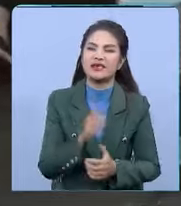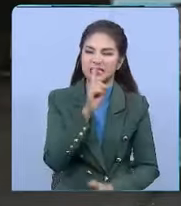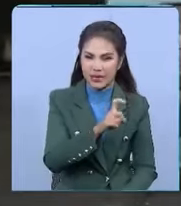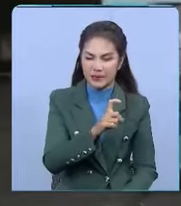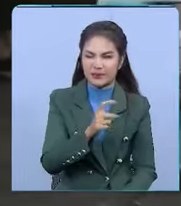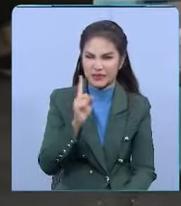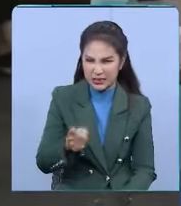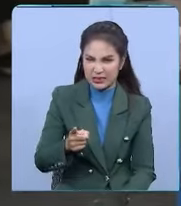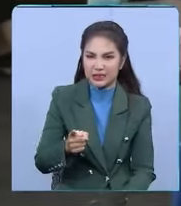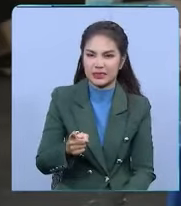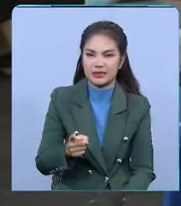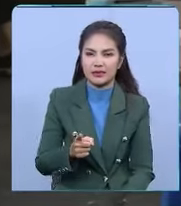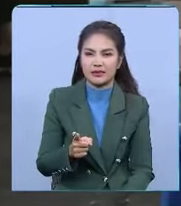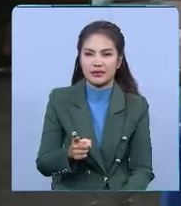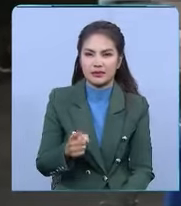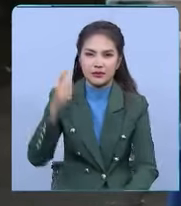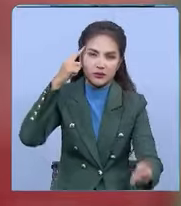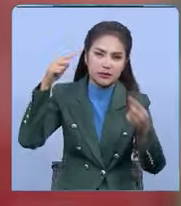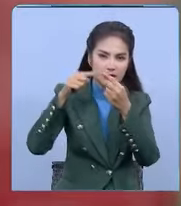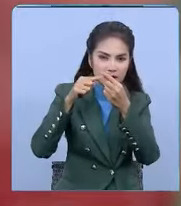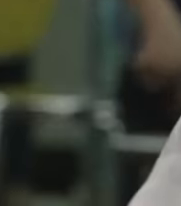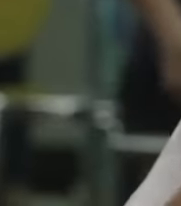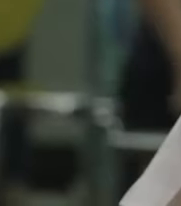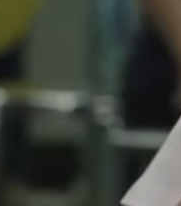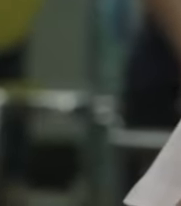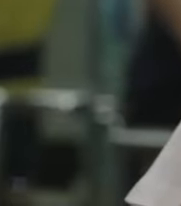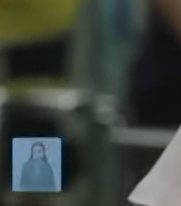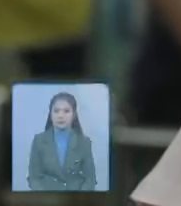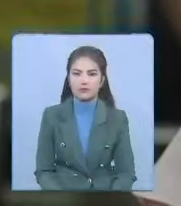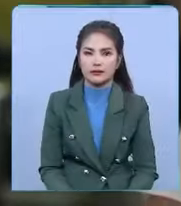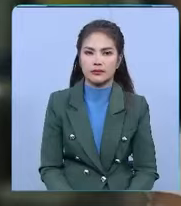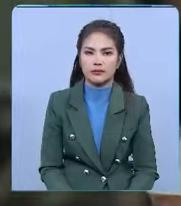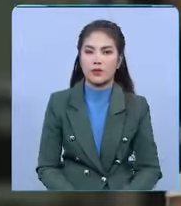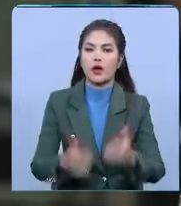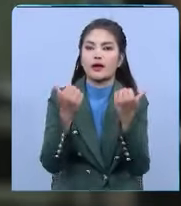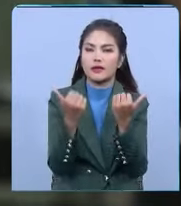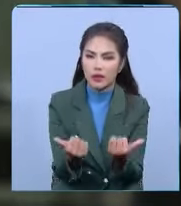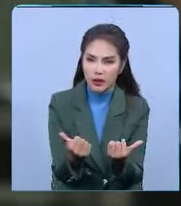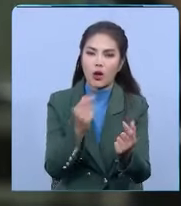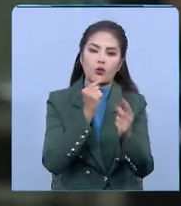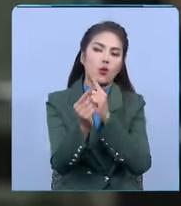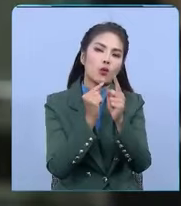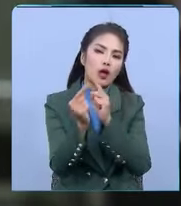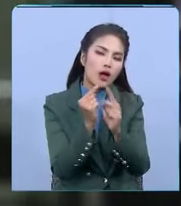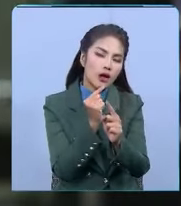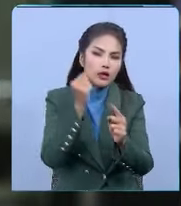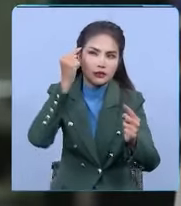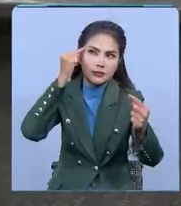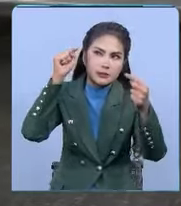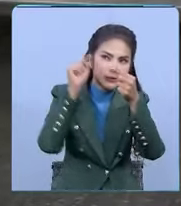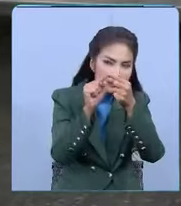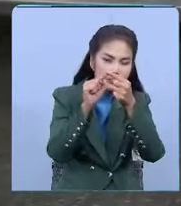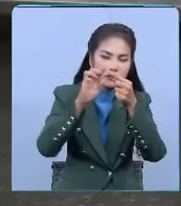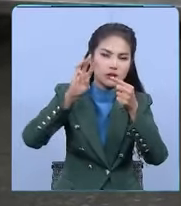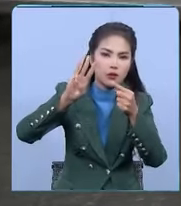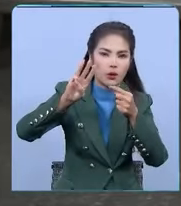ขึ้นกว่านี้หน่อยในเรื่องของวิสัยทัศน์และนโยบายทางการเมืองครับ โอเคครับ ช่วงนี้นะครับเราจะมาเป็นการคุยในเรื่องของวิสัยทัศน์ทางการเมืองและก็นโยบาย